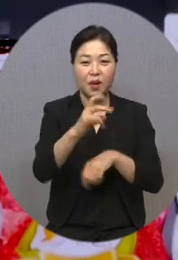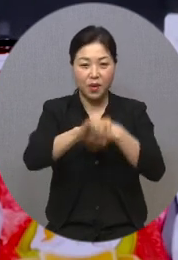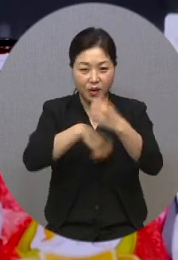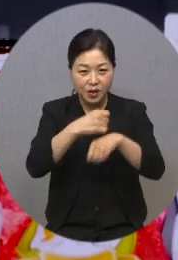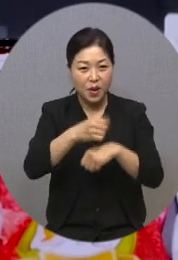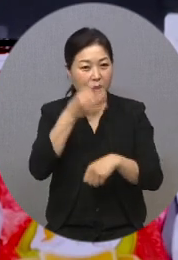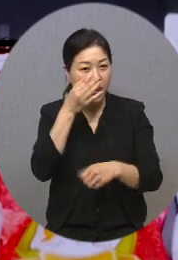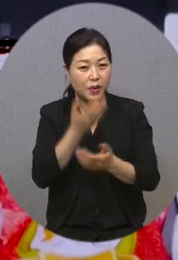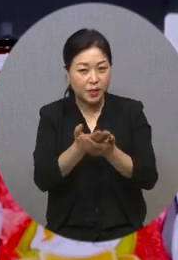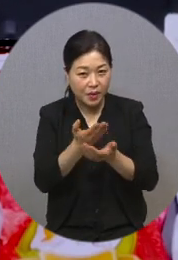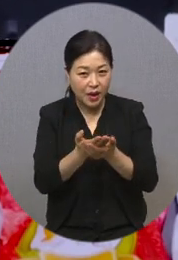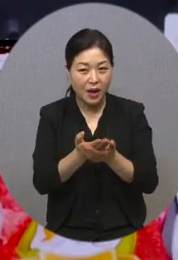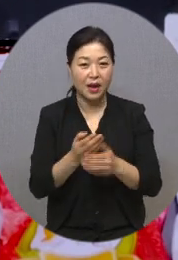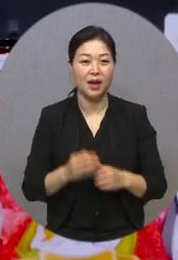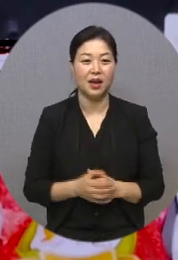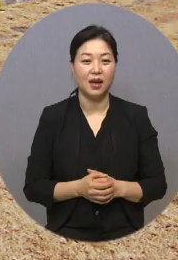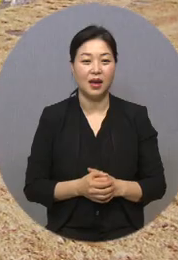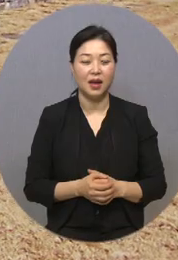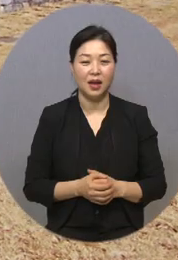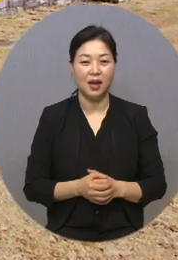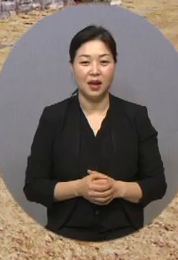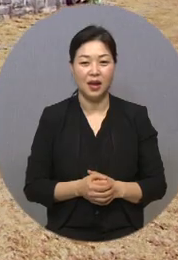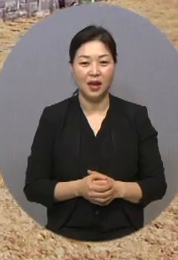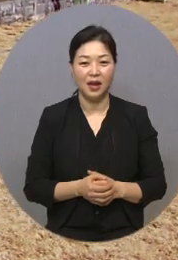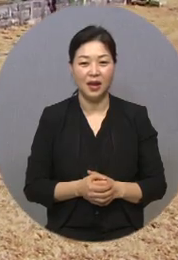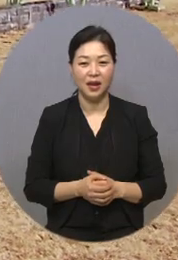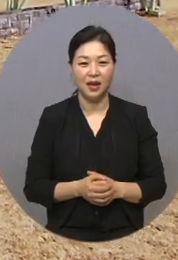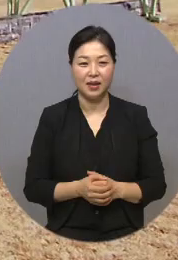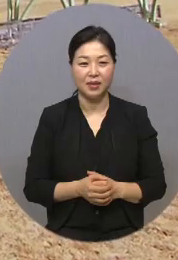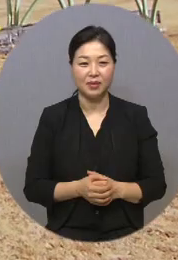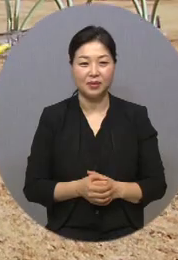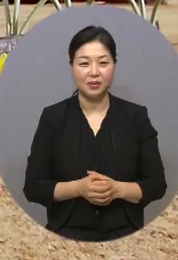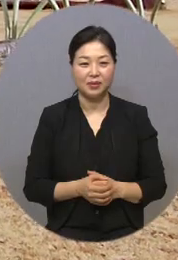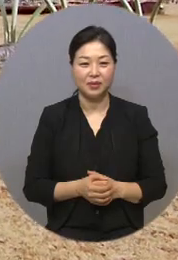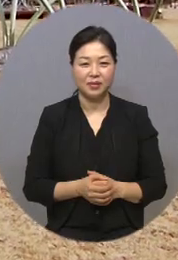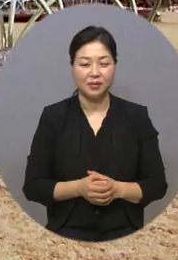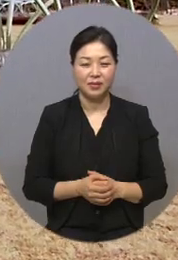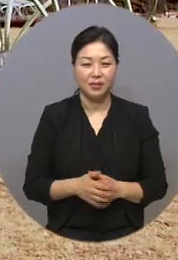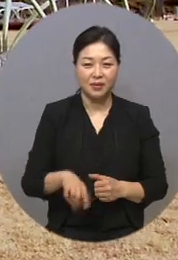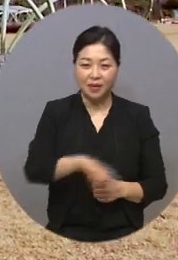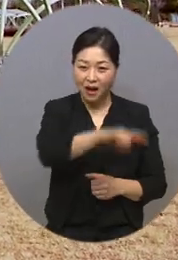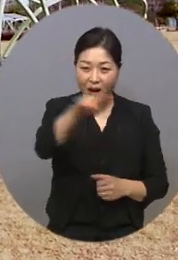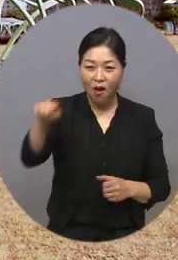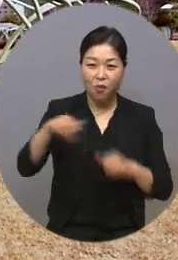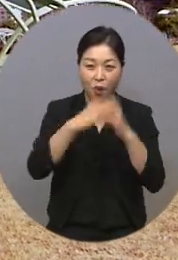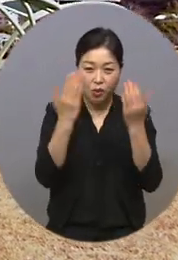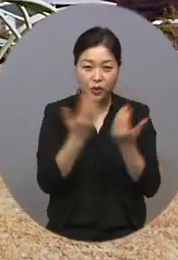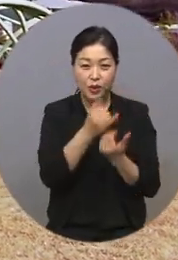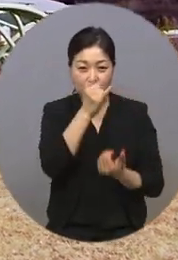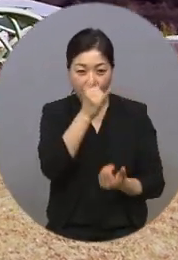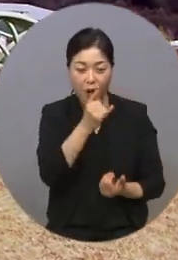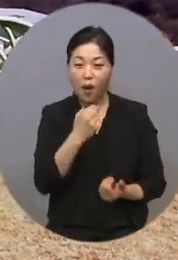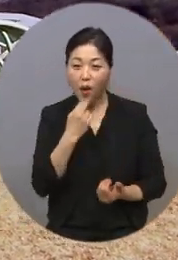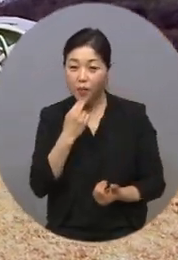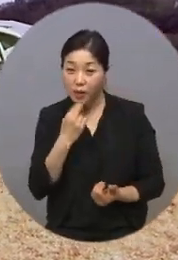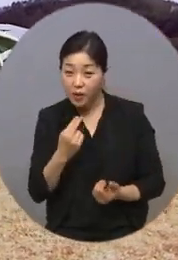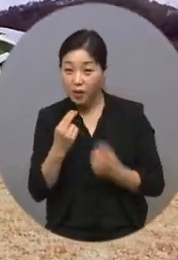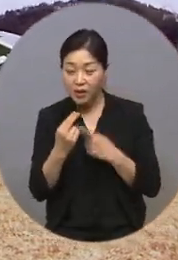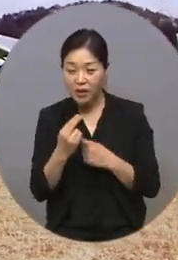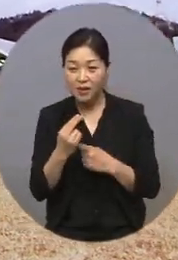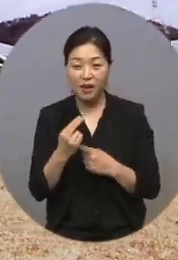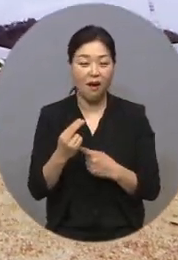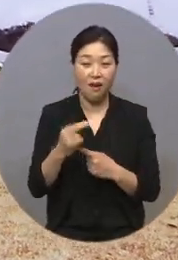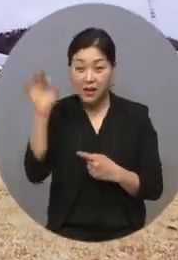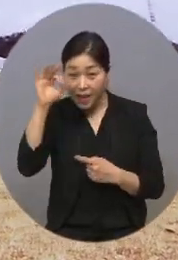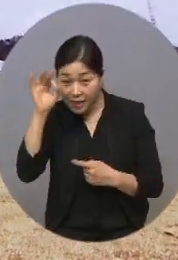보여주거라. 축산물 빼면 서운하다. 네. 있어야 할 건 다 있고 없는 건 구해드리는 남도